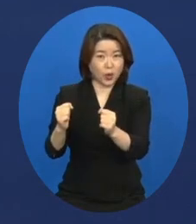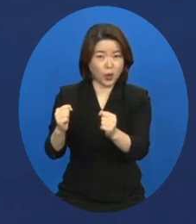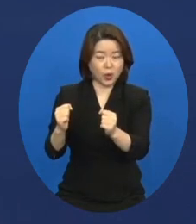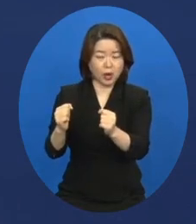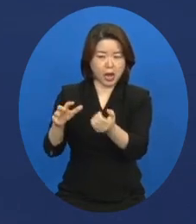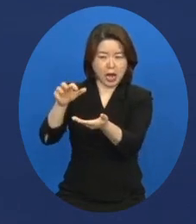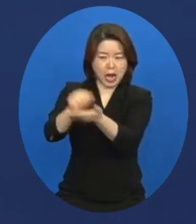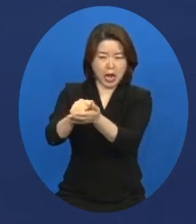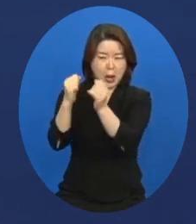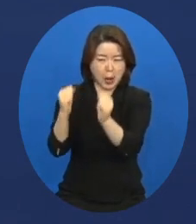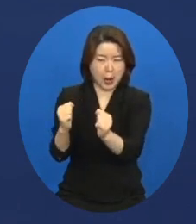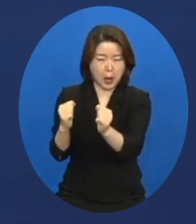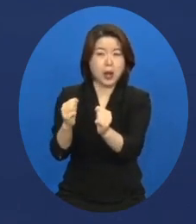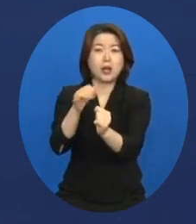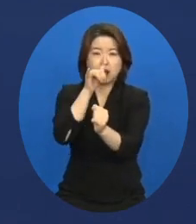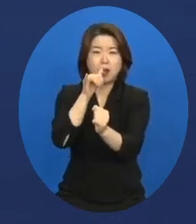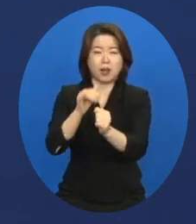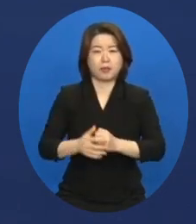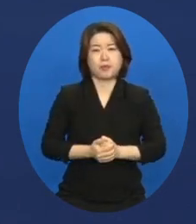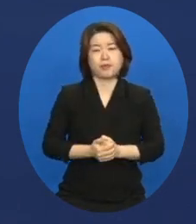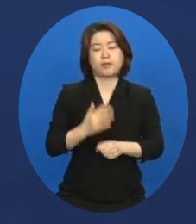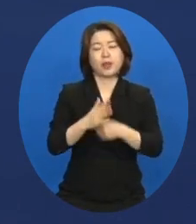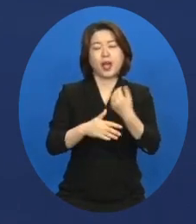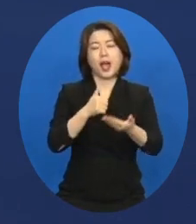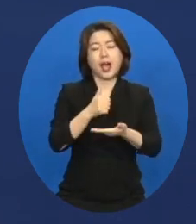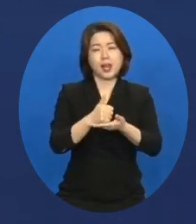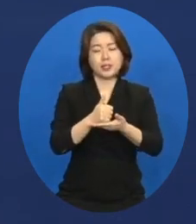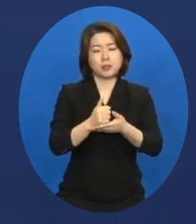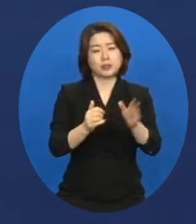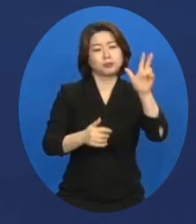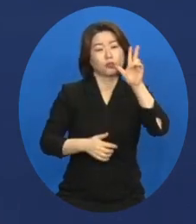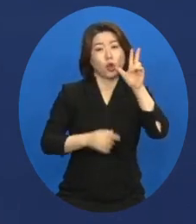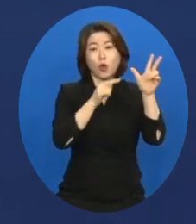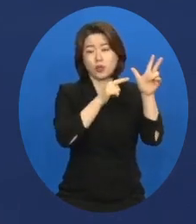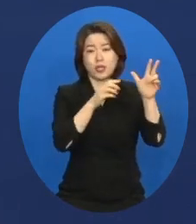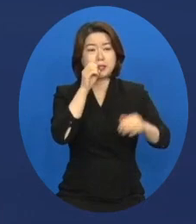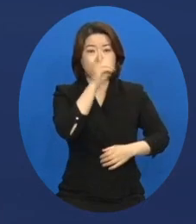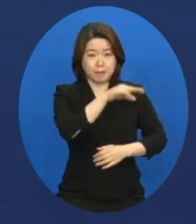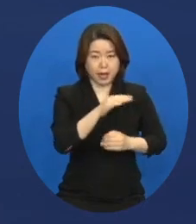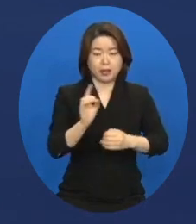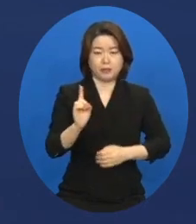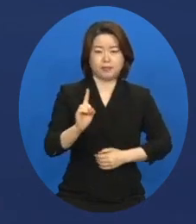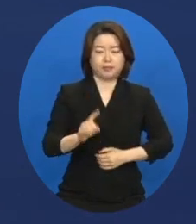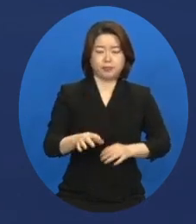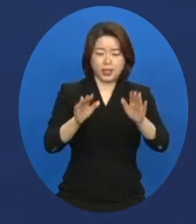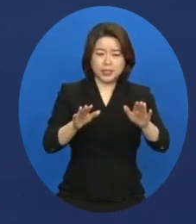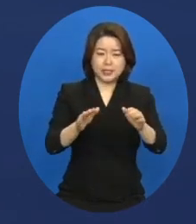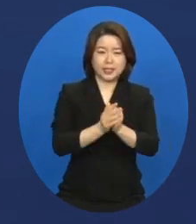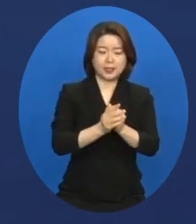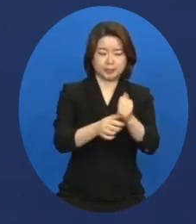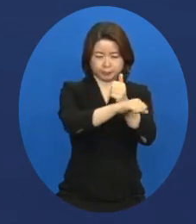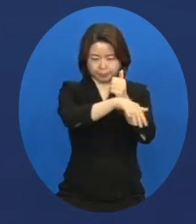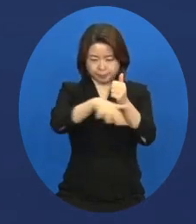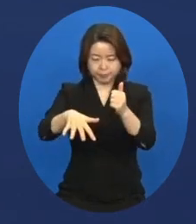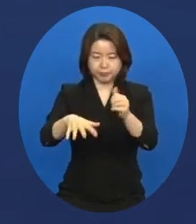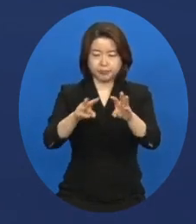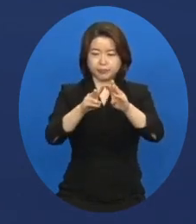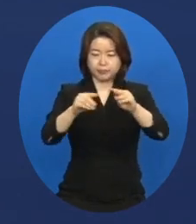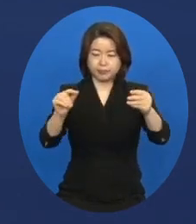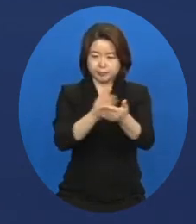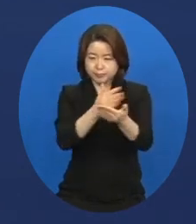그 땅을 차지하고 있었습니다. 하나님께서 여호수아에게 이제는 각 지파에게 땅을